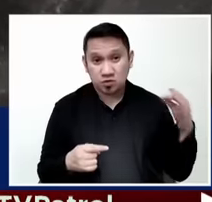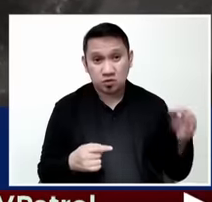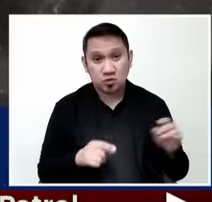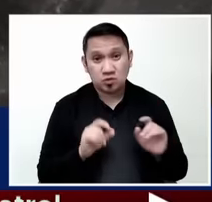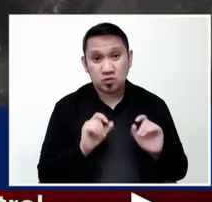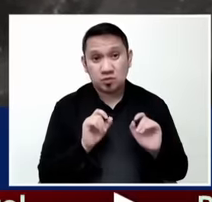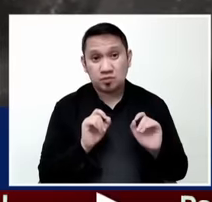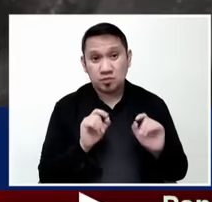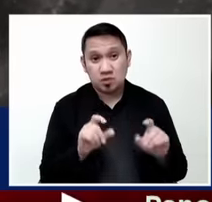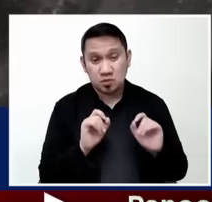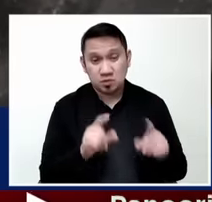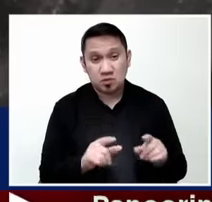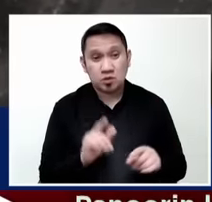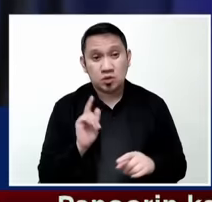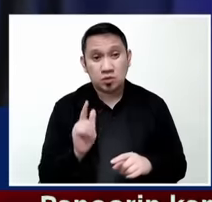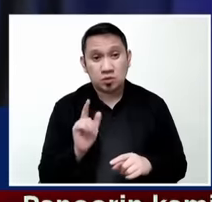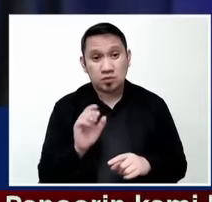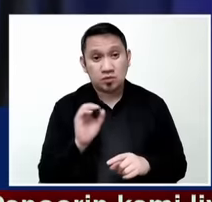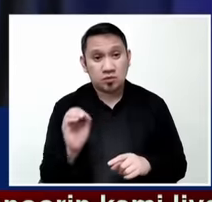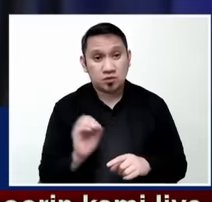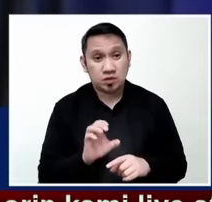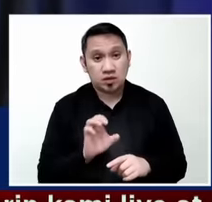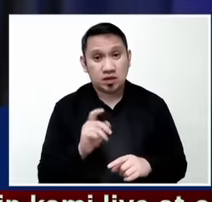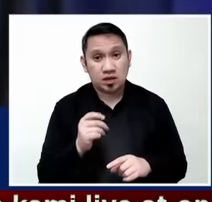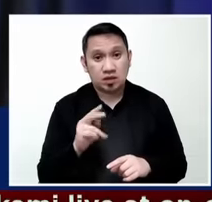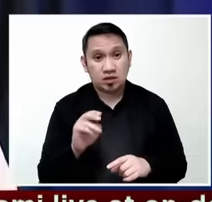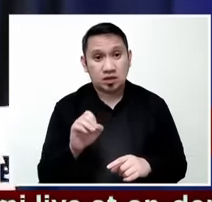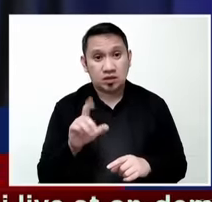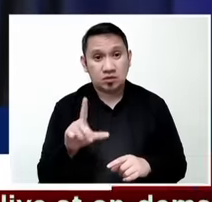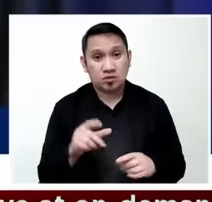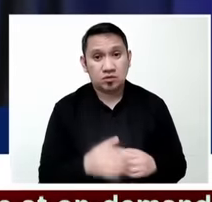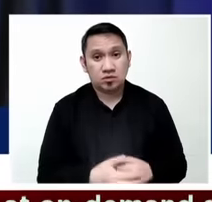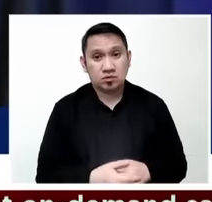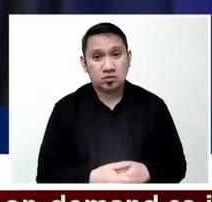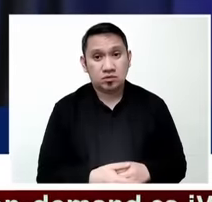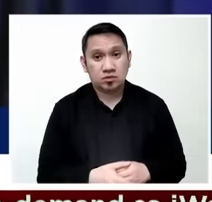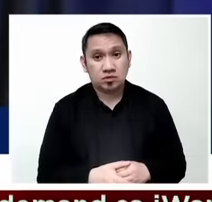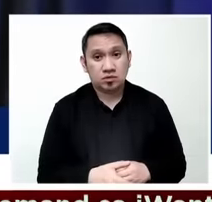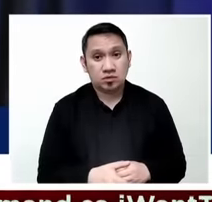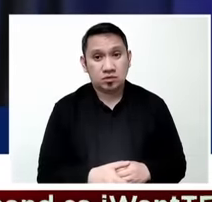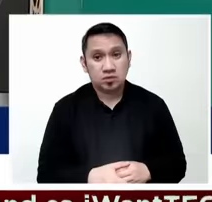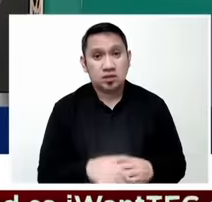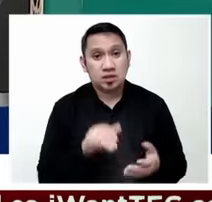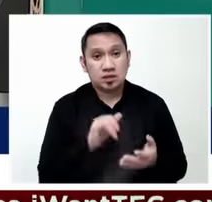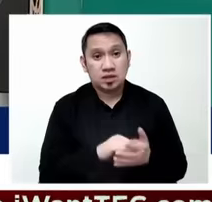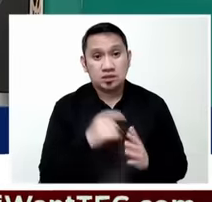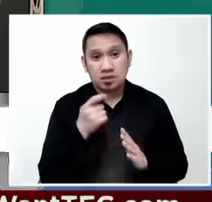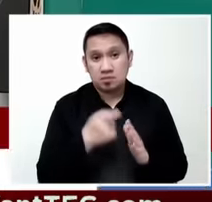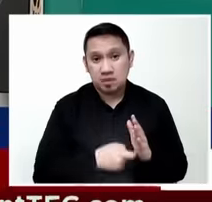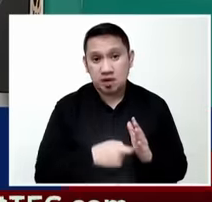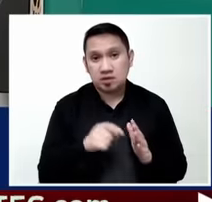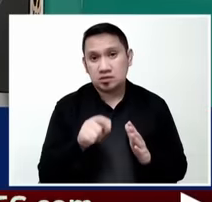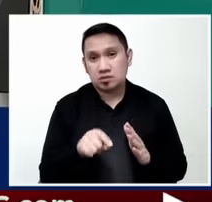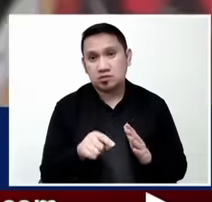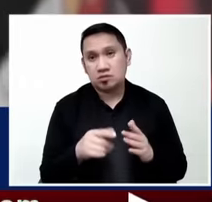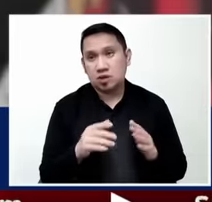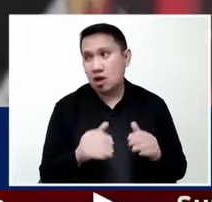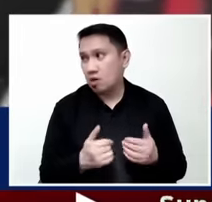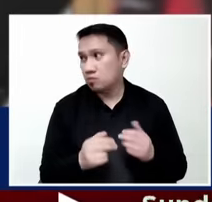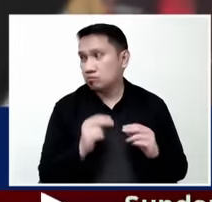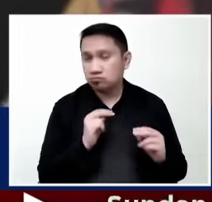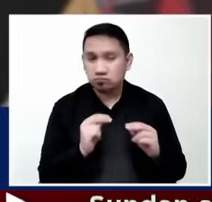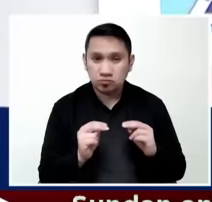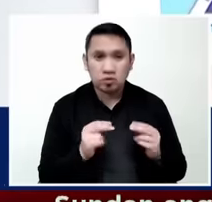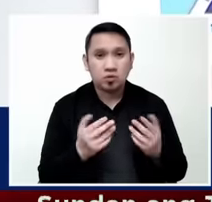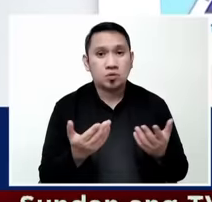may 20% ethanol. This is primarily a price mitigation measure. Increasing the ethanol blend